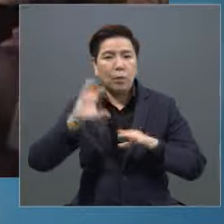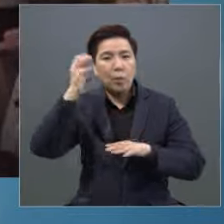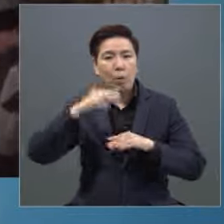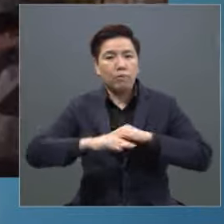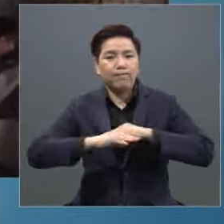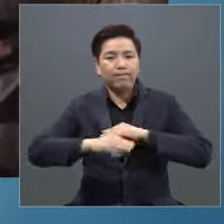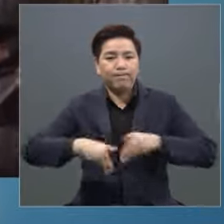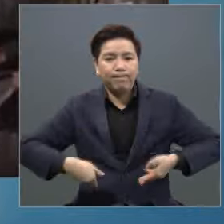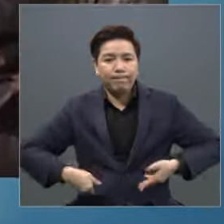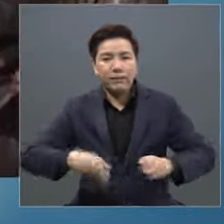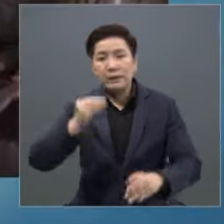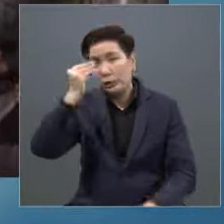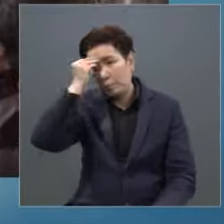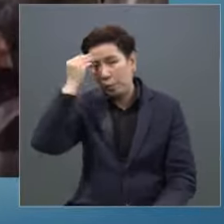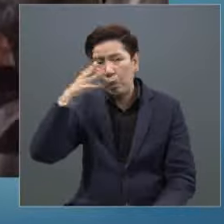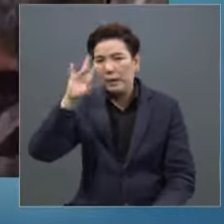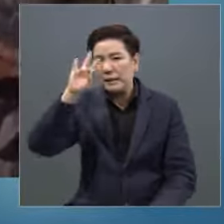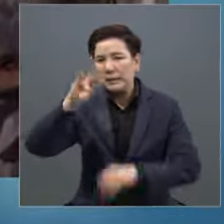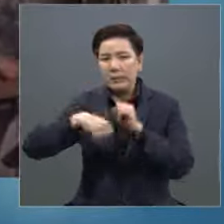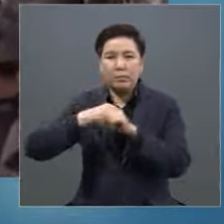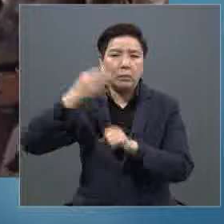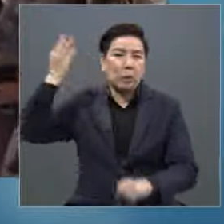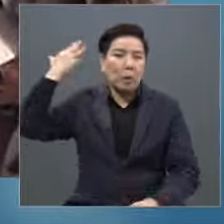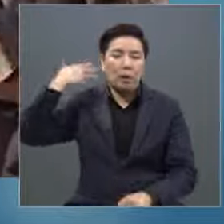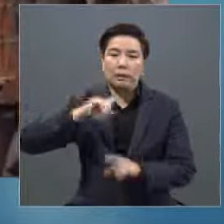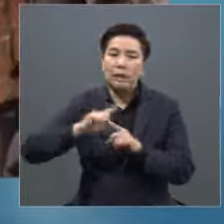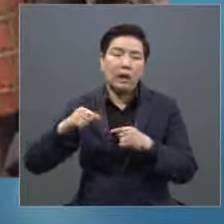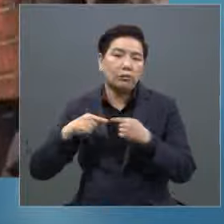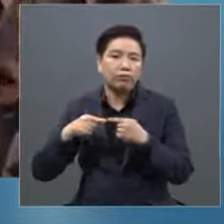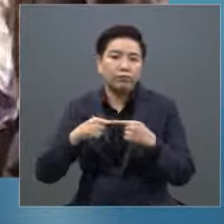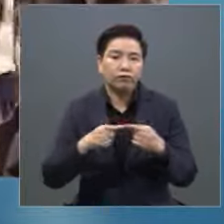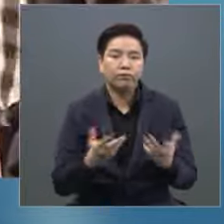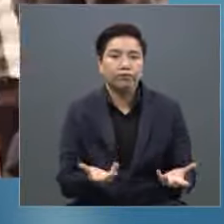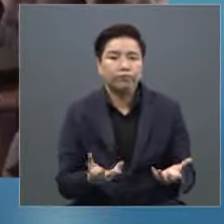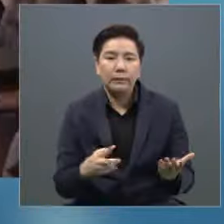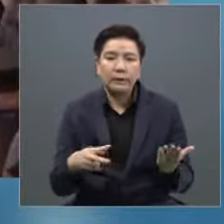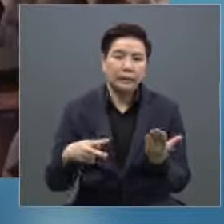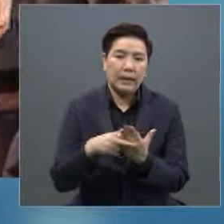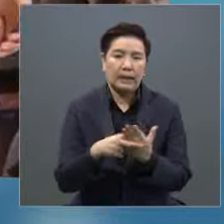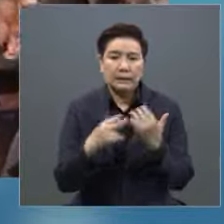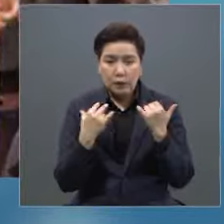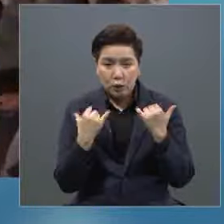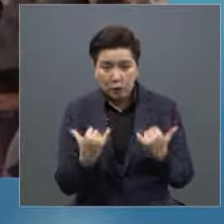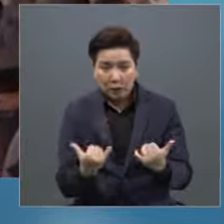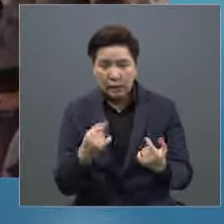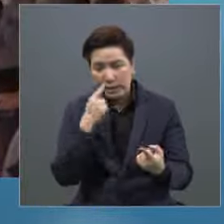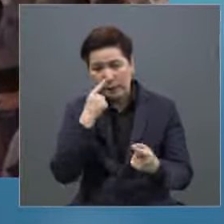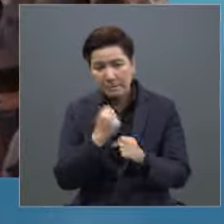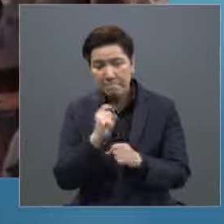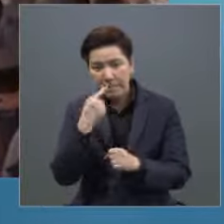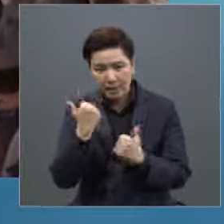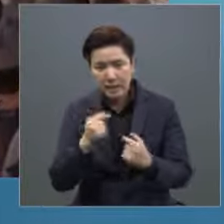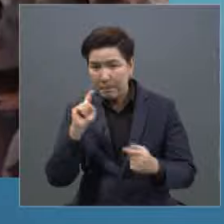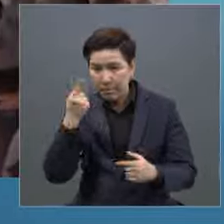รันเวย์ระดับโลกที่ญี่ปุ่นเมื่อ7 ปีก่อนแต่ก็ไม่สามารถต่อยอดกระแสได้จนกระทั่งณวันนี้ที่เกิดปรากฏ